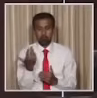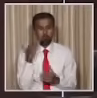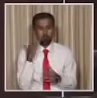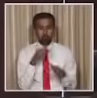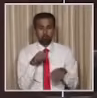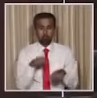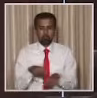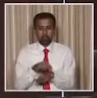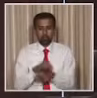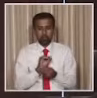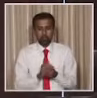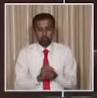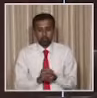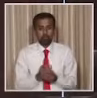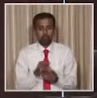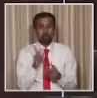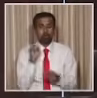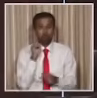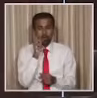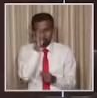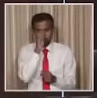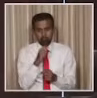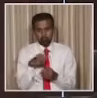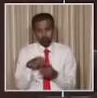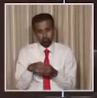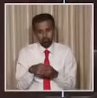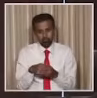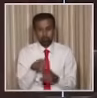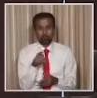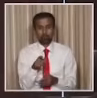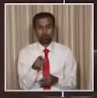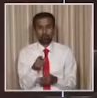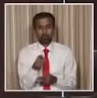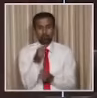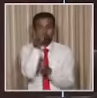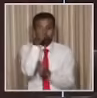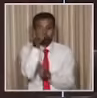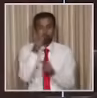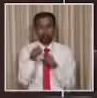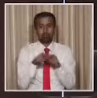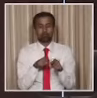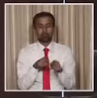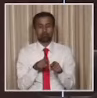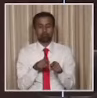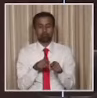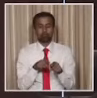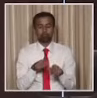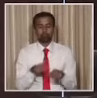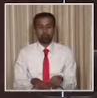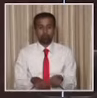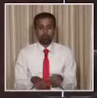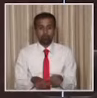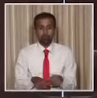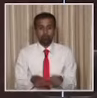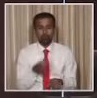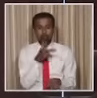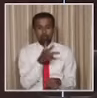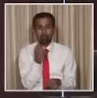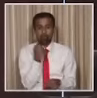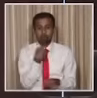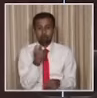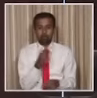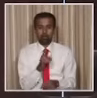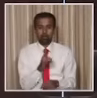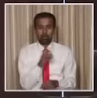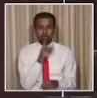මේ කාල සීමා රැකෙන්න රනිල් වික්‍රමසිංහ රැකවරණෙක් වෙලා ඉන්නවා ඔබතුමා කුඩයක් වෙලා තියෙනවා ඒ නිසා මේ කාල තුලම ආවේ ඒ බැනපු කටවල් වලින්